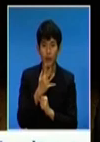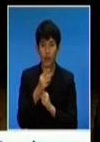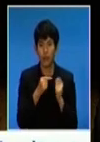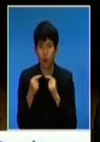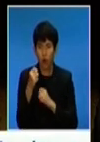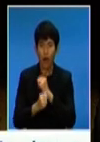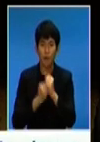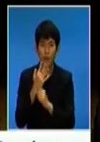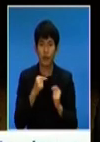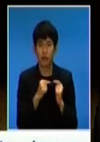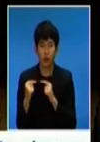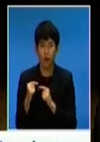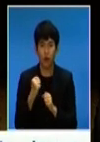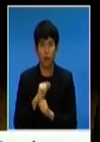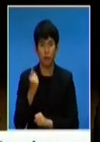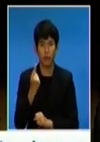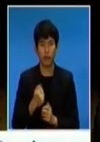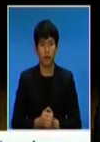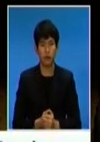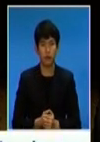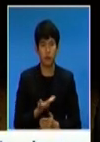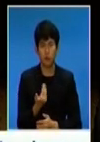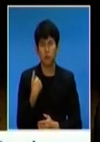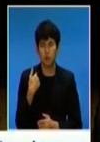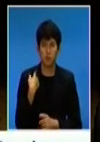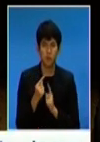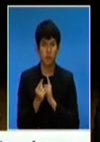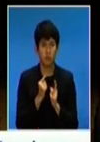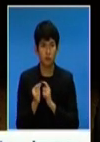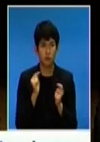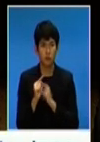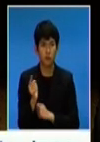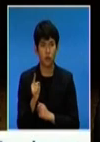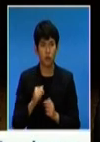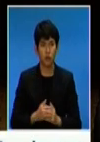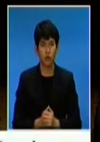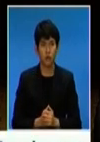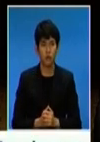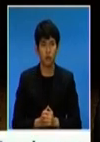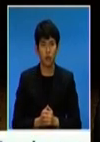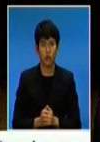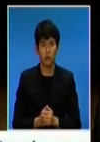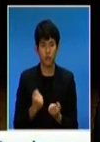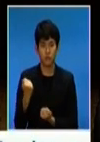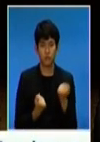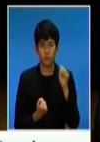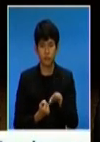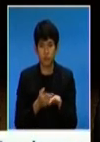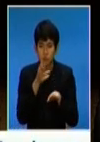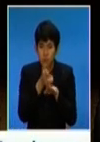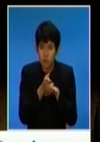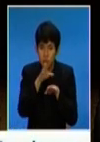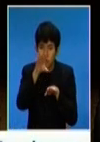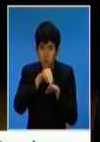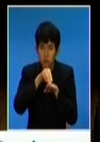ท่านพูดถึงเรื่องอันนี้พูดกันมากเลยก็คือเรื่องการติดกล้องกลับไปเรื่องวินัยจรา